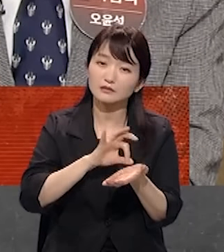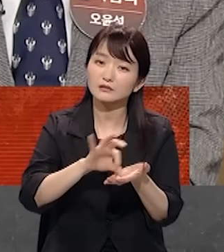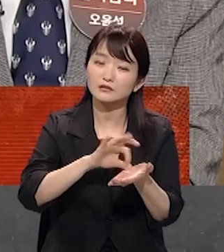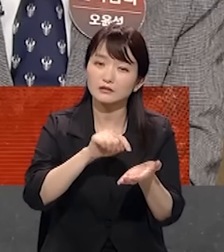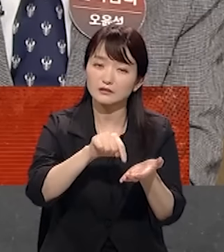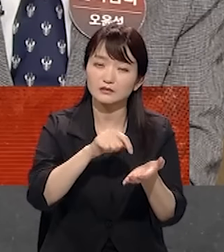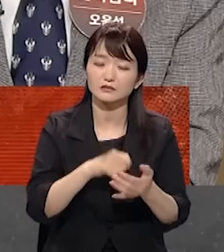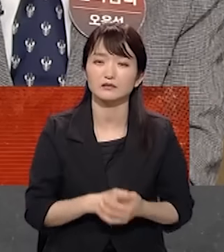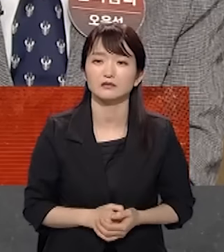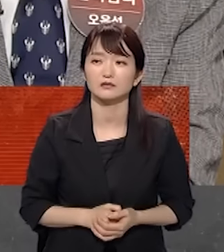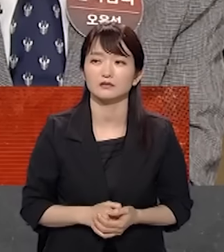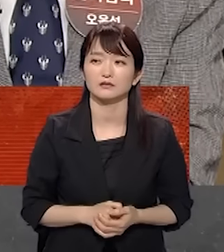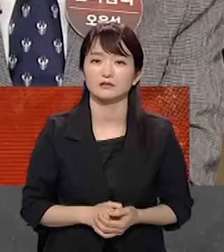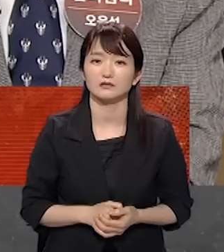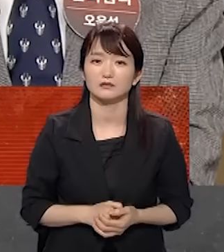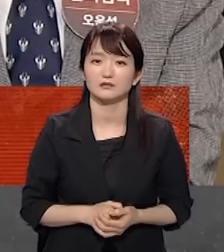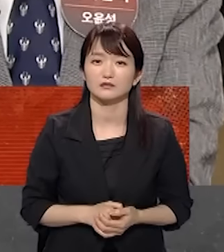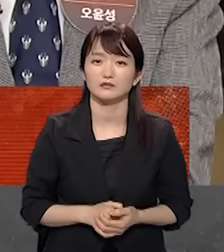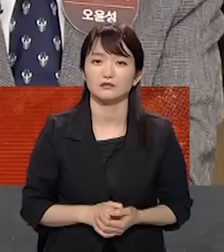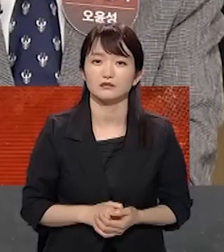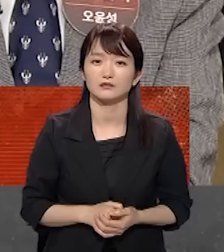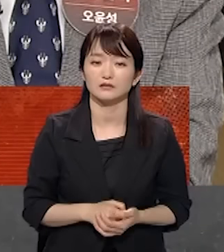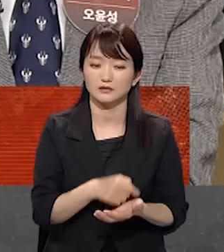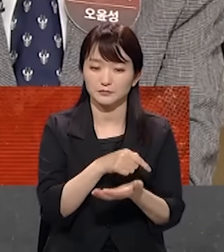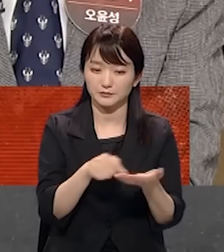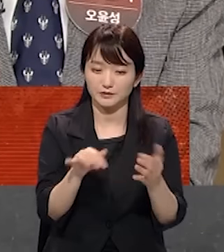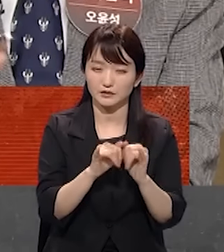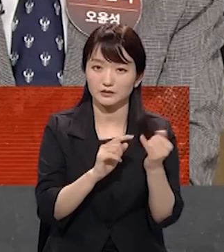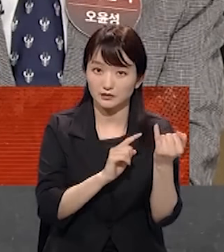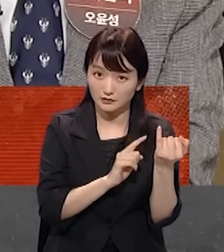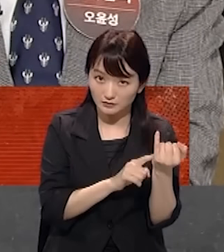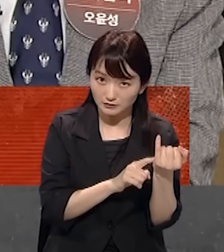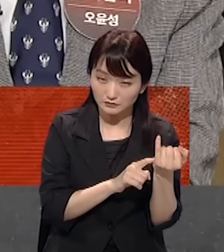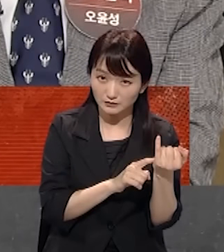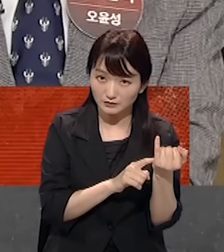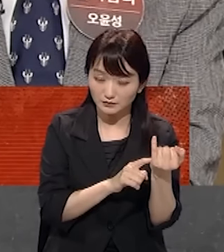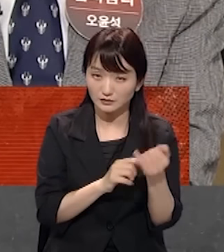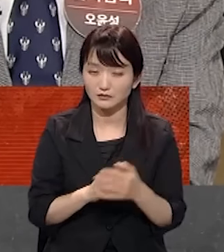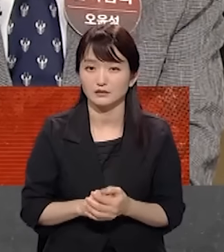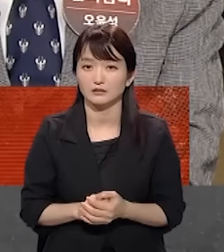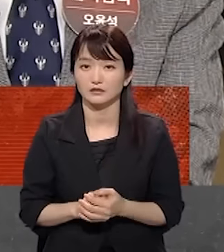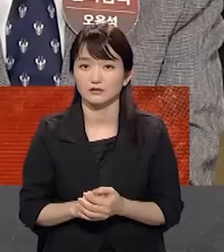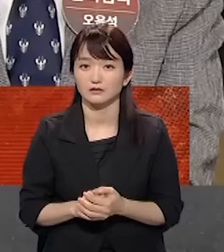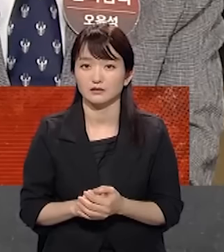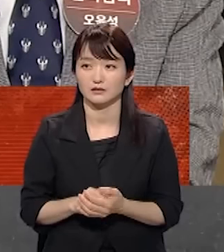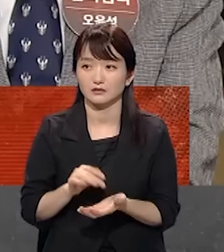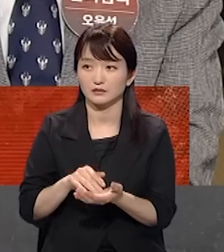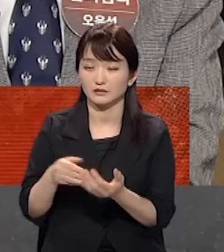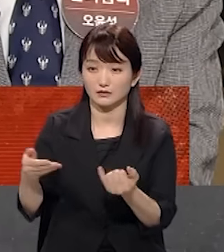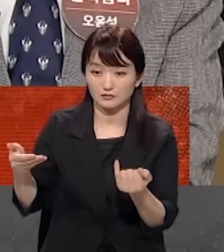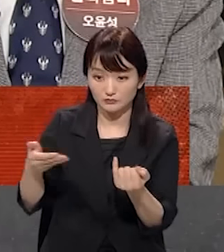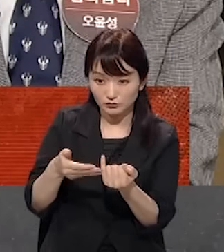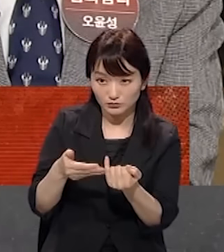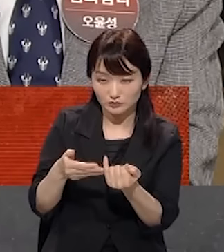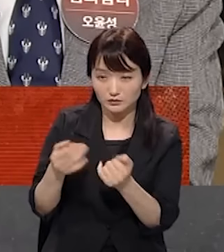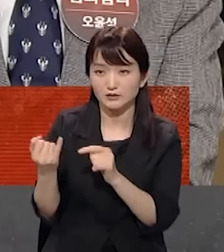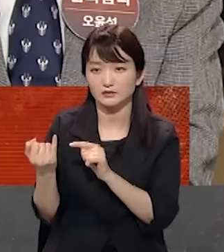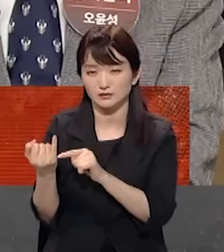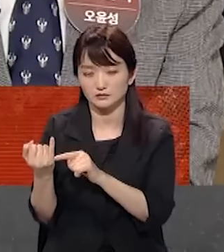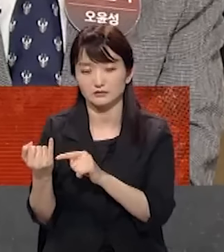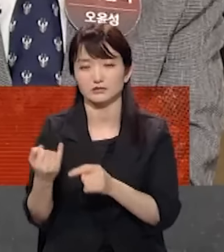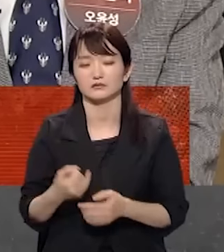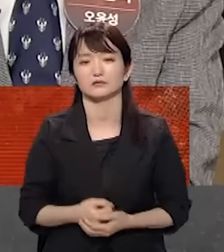가해자 또는 피해자가 여성들이 아닐까라고 생각을 했는데 나중에 확인을 해 보니까 여성들이었다 말이죠 그게 이제 왜